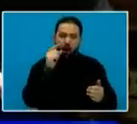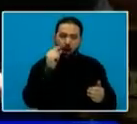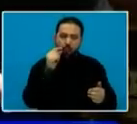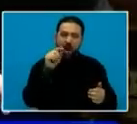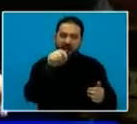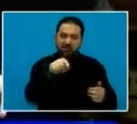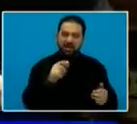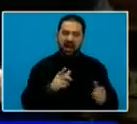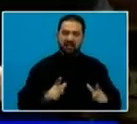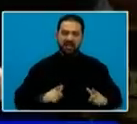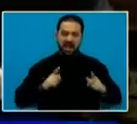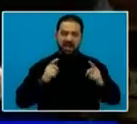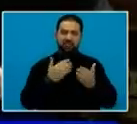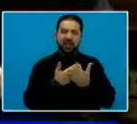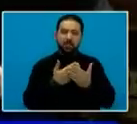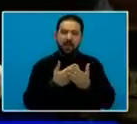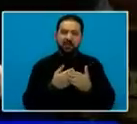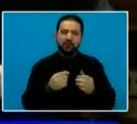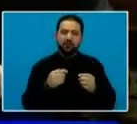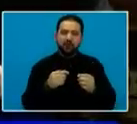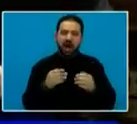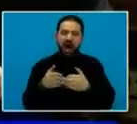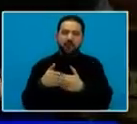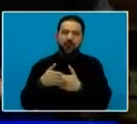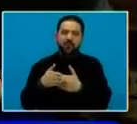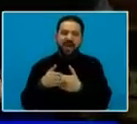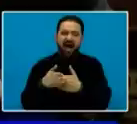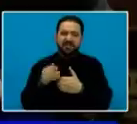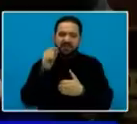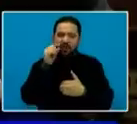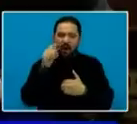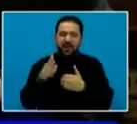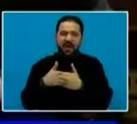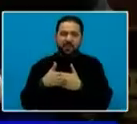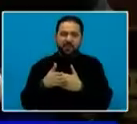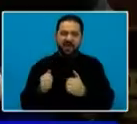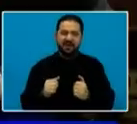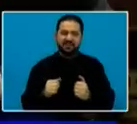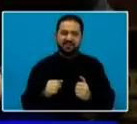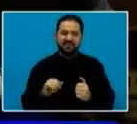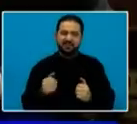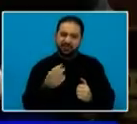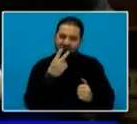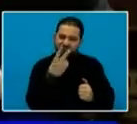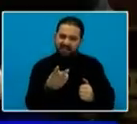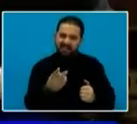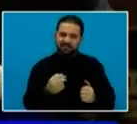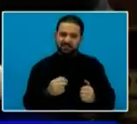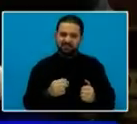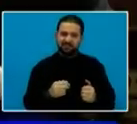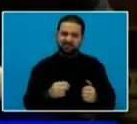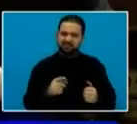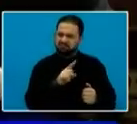și simplu. Și din viața lui se împărtășesc toți ceilalți, de multe ori încă din timpul vieții. Și sunt cazurile acestea,